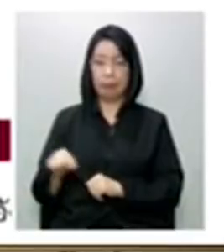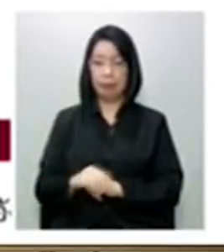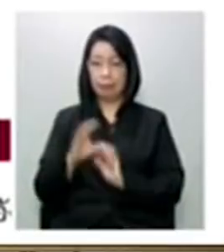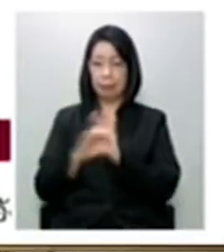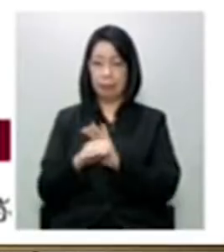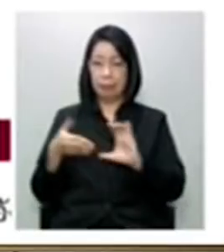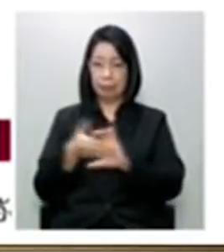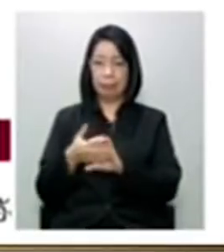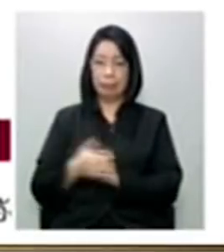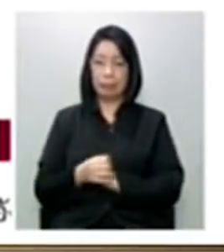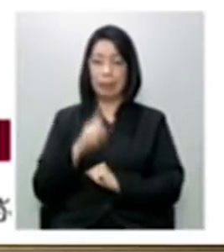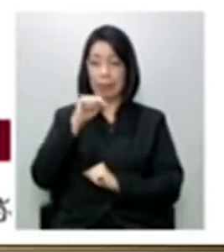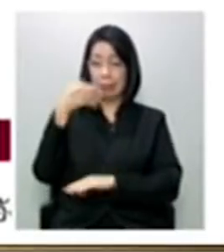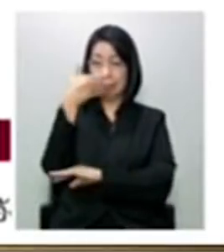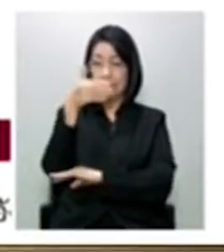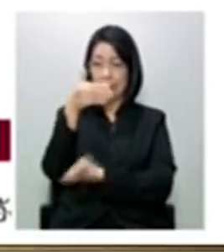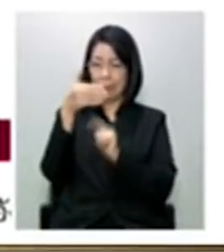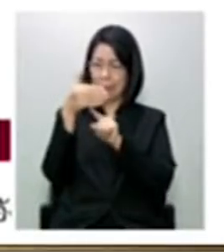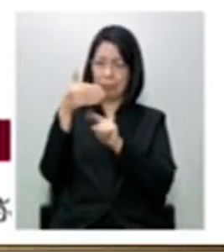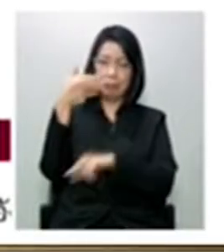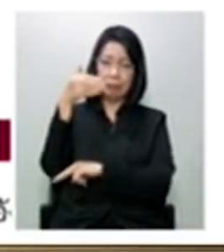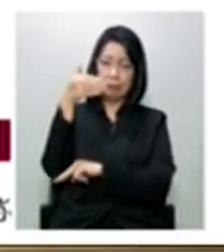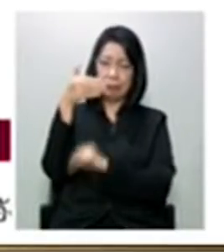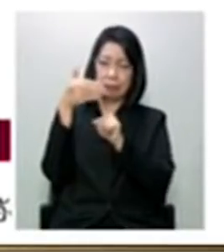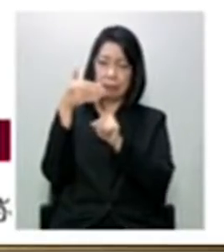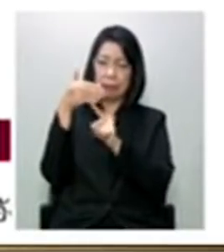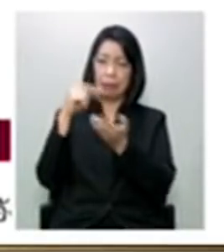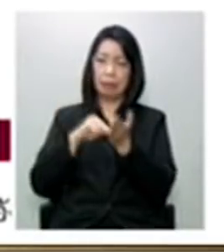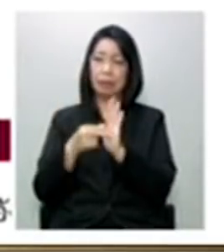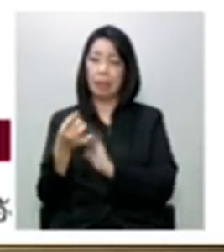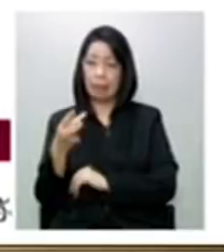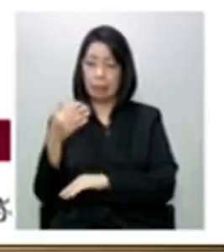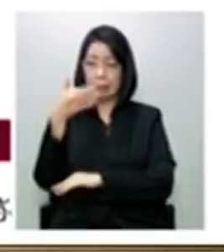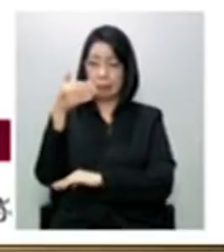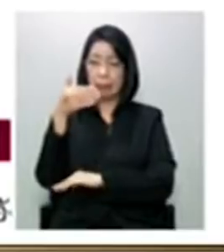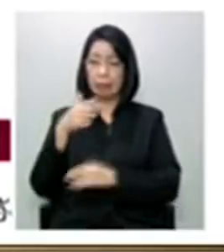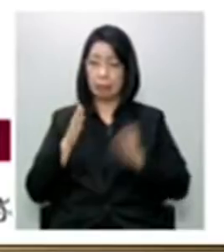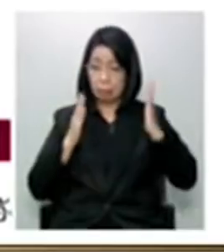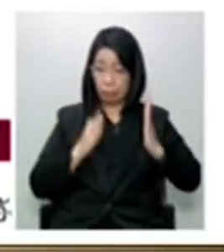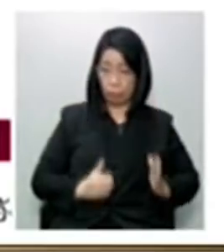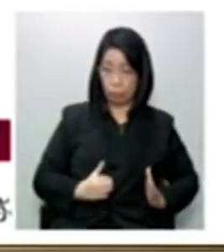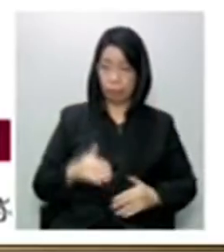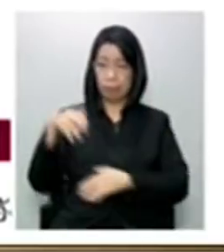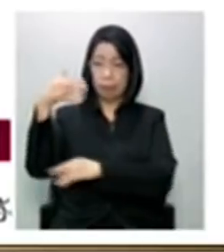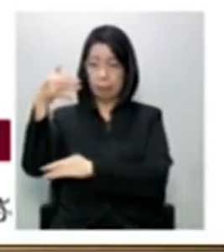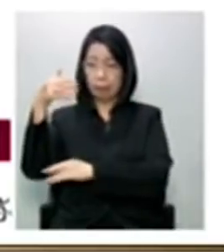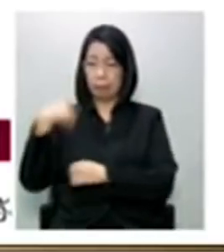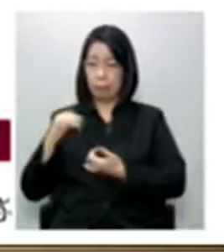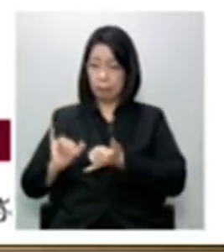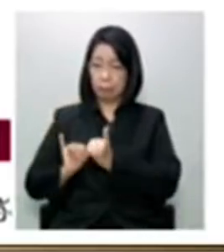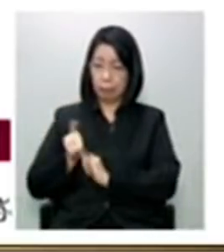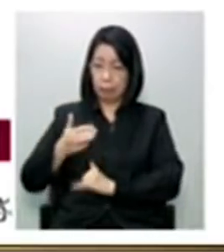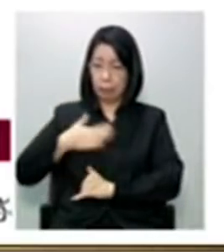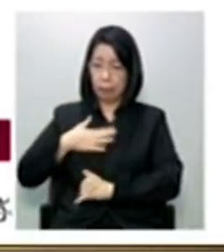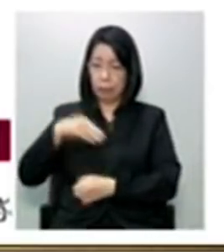ชาติคือประชาชนหรือว่าชาติคือรัฐชาติคือขอบเขตหรือจิตวิญญาณของคนหรือสิทธิมนุษยชนสิทธิที่ดินทำกินของ